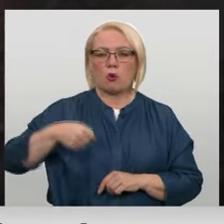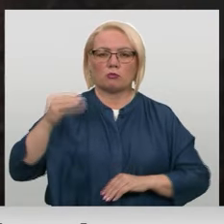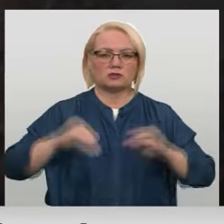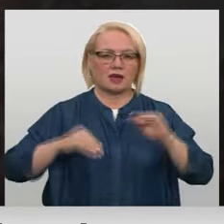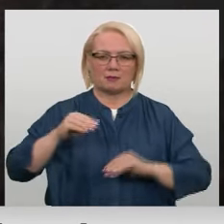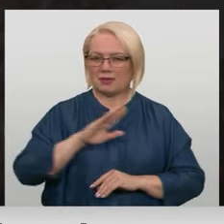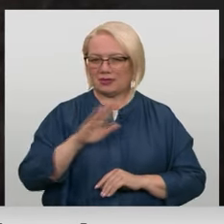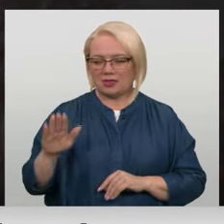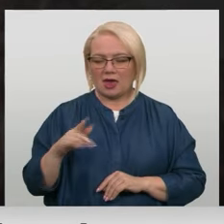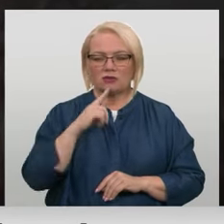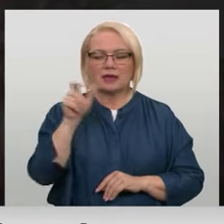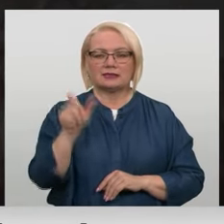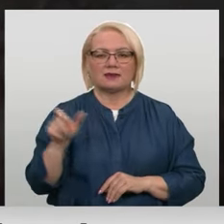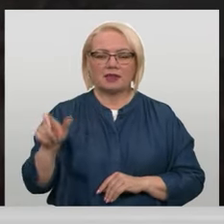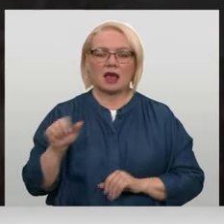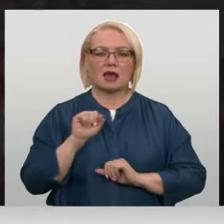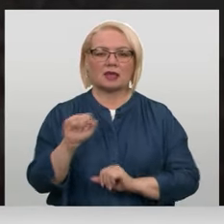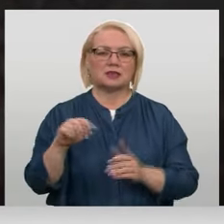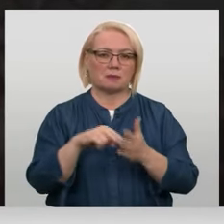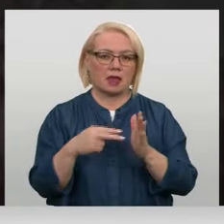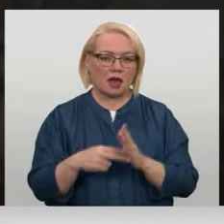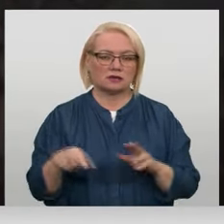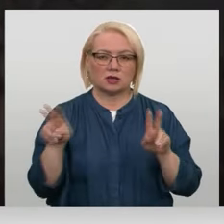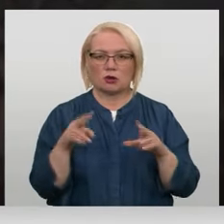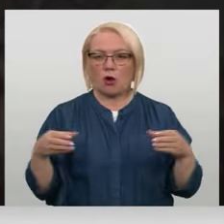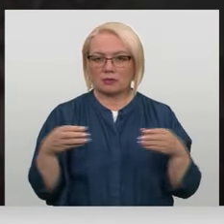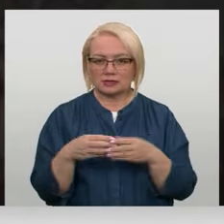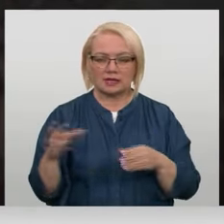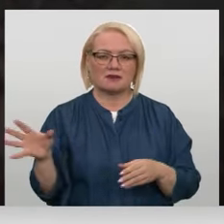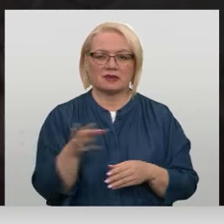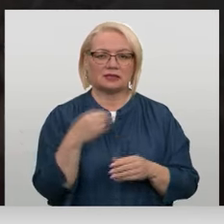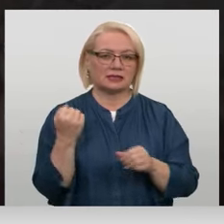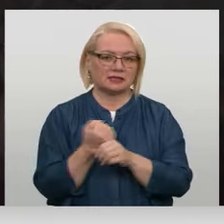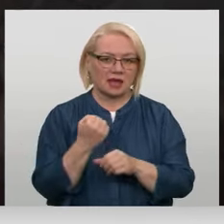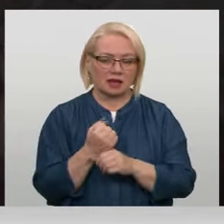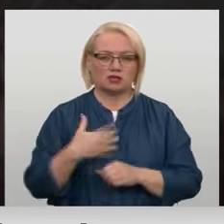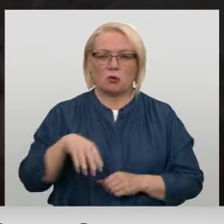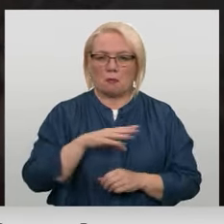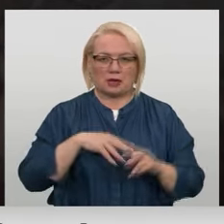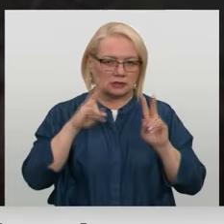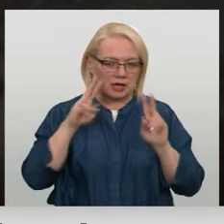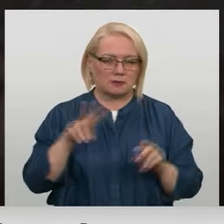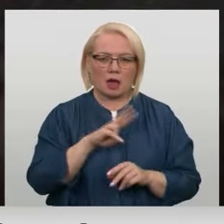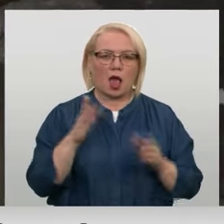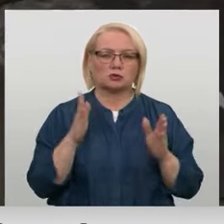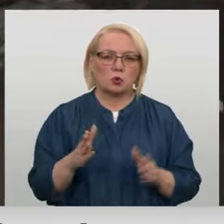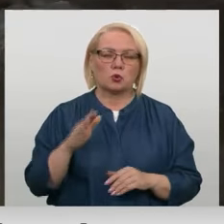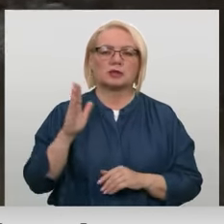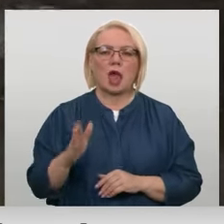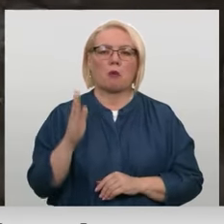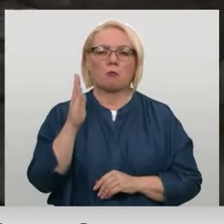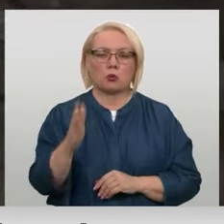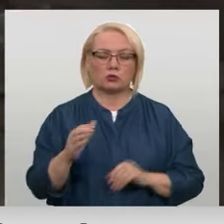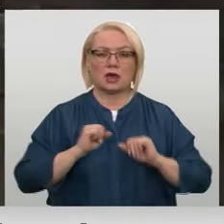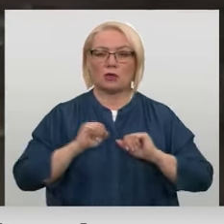Ir cilvēks aizsardzības plāns, ir komisija, ir viss tā kā ir izdarīts. Protams, mēs neviens nezinām, kas būs, ja būs. Lai